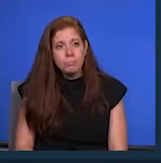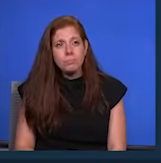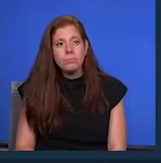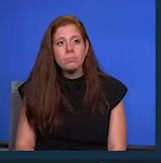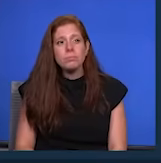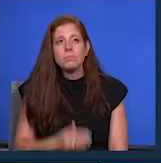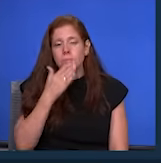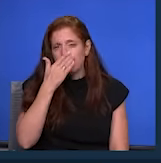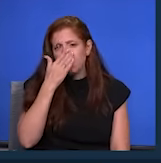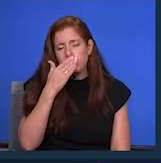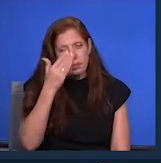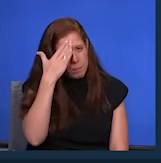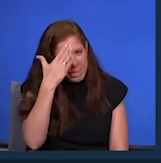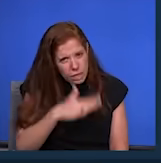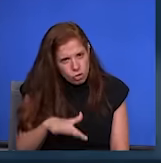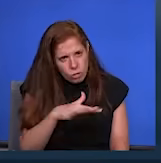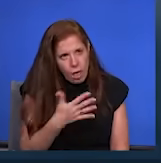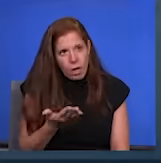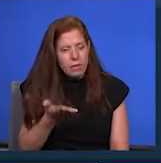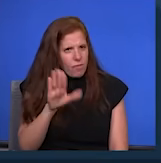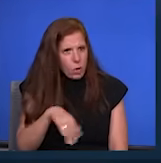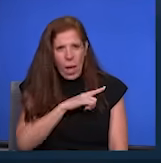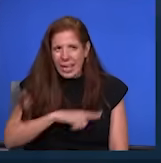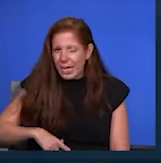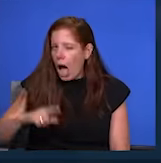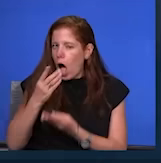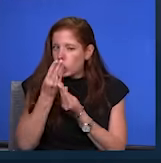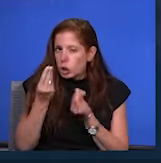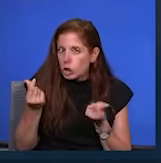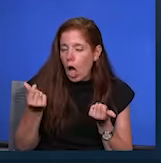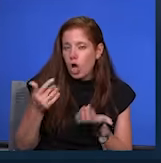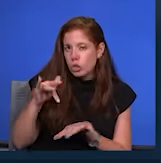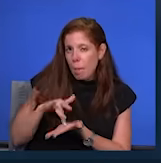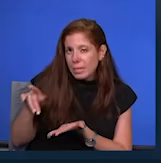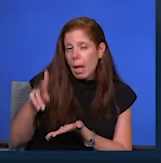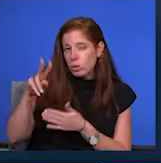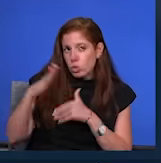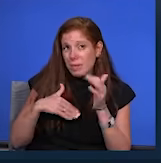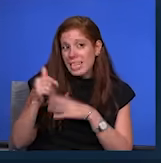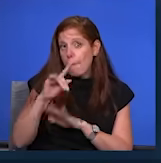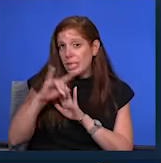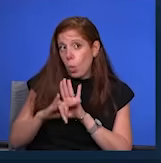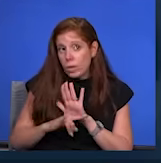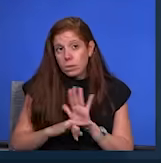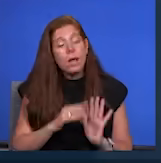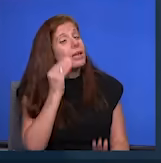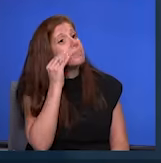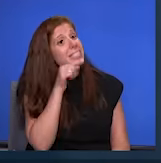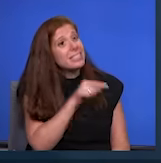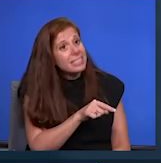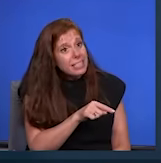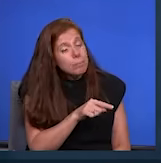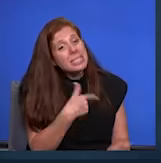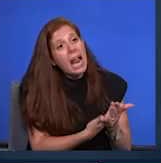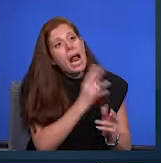מכיר את השטח מן הסתם, ואפילו העירייה בעבר חשדה שבמתחם יש בנייה בלתי חוקית. אני מציע לך לדבר עם